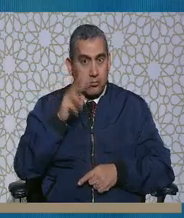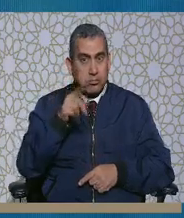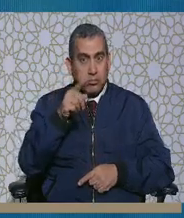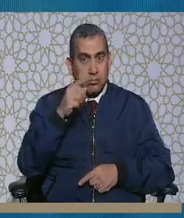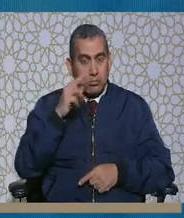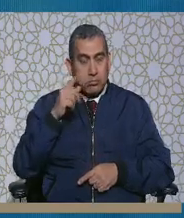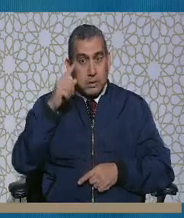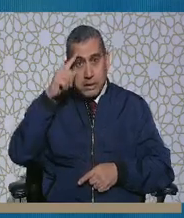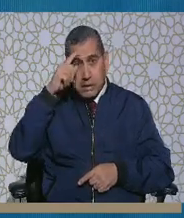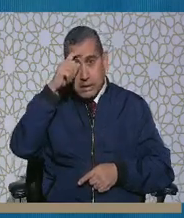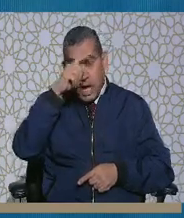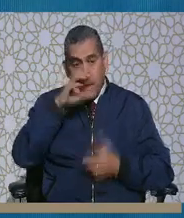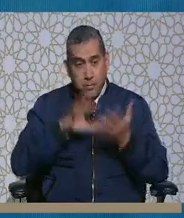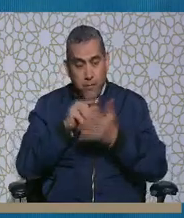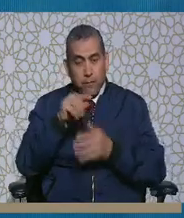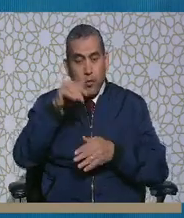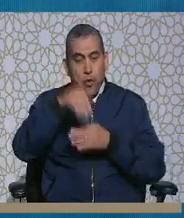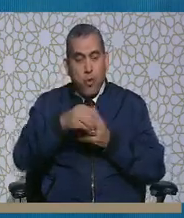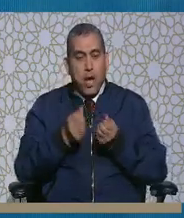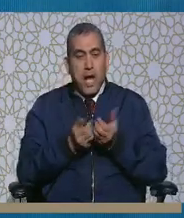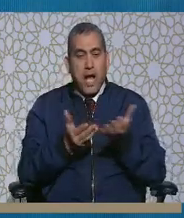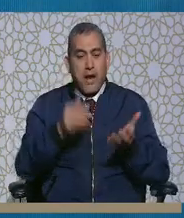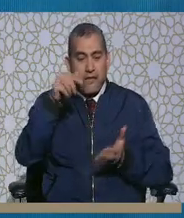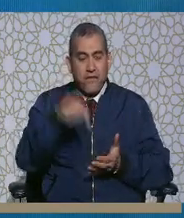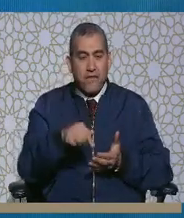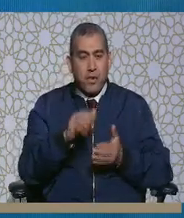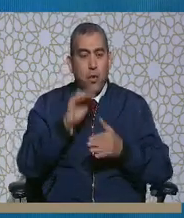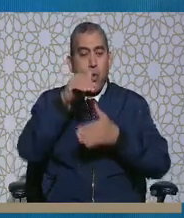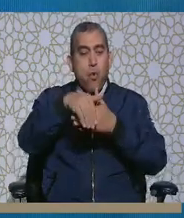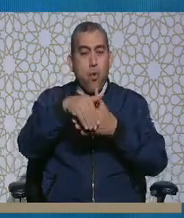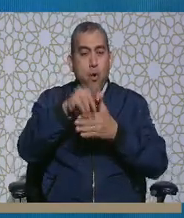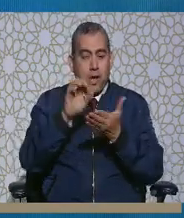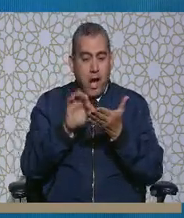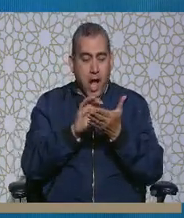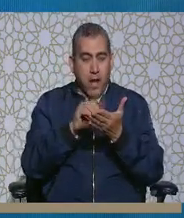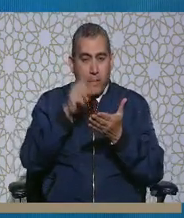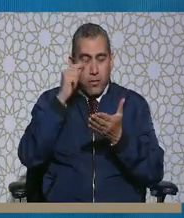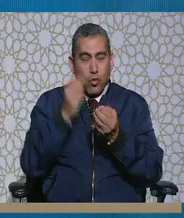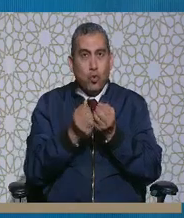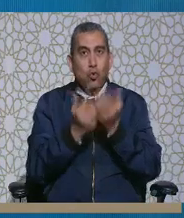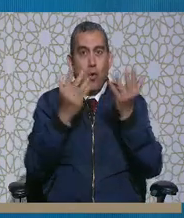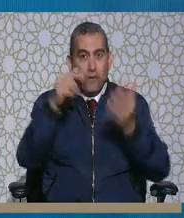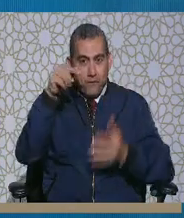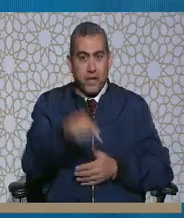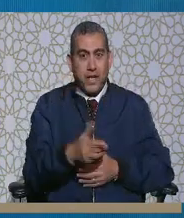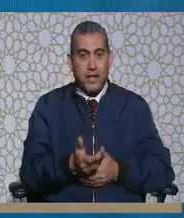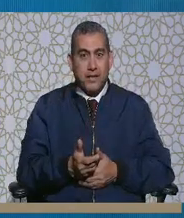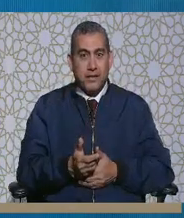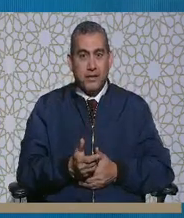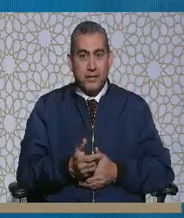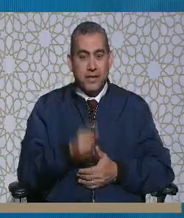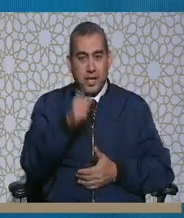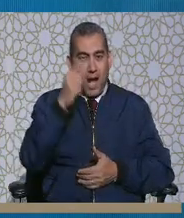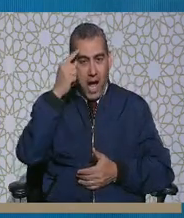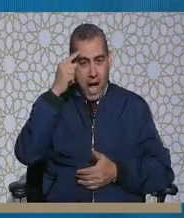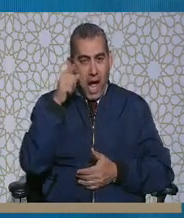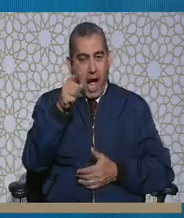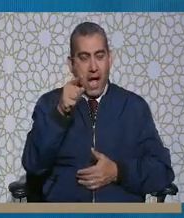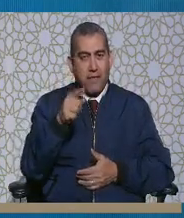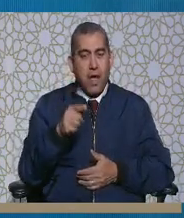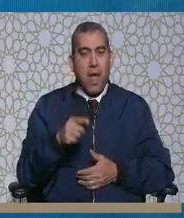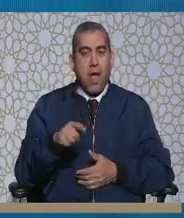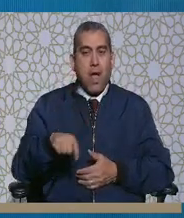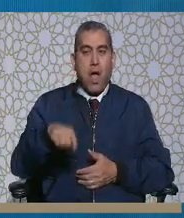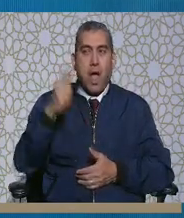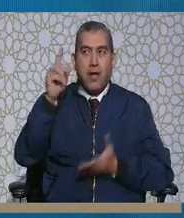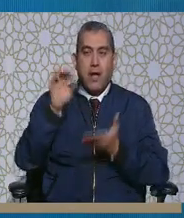محنه منحه وترى خرف الاقدار انوار هنا بقى هتعرف قيمه القدر